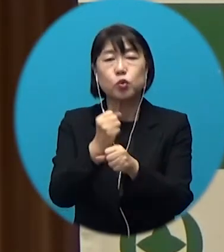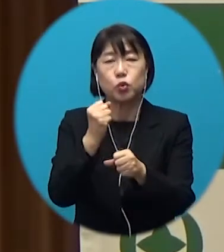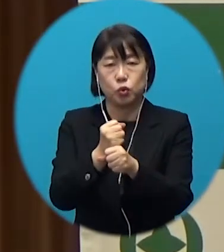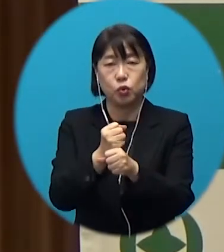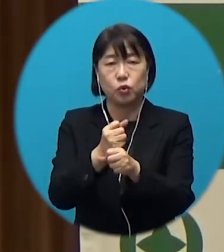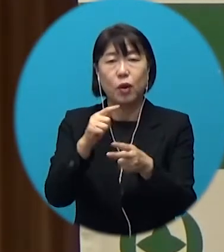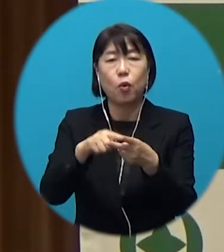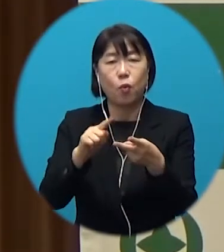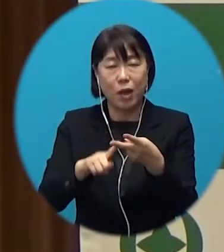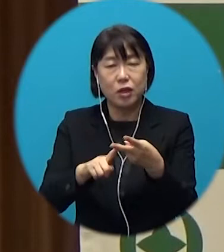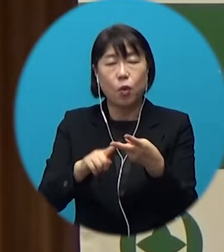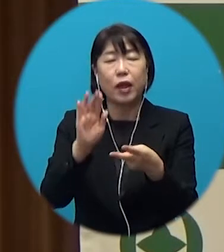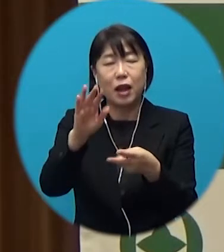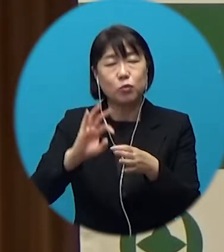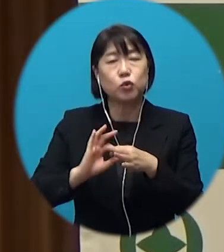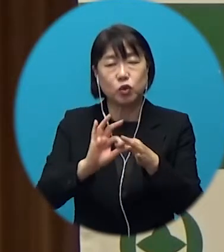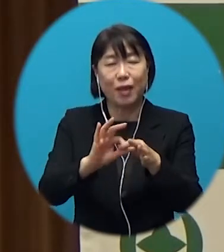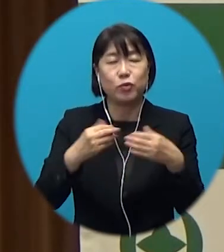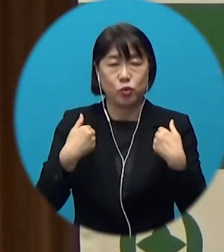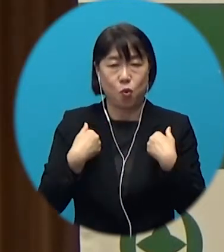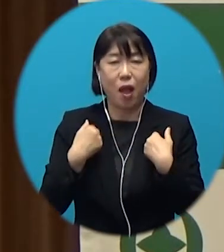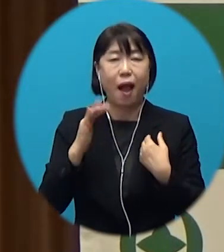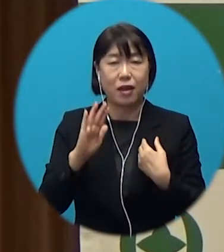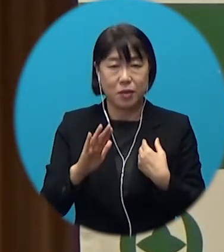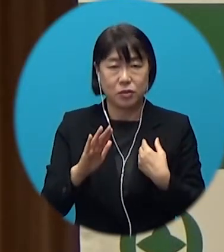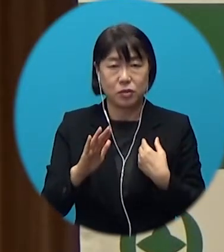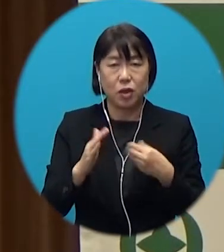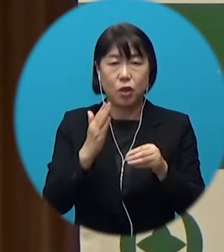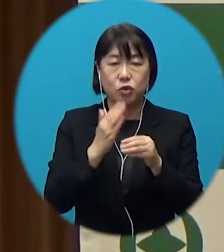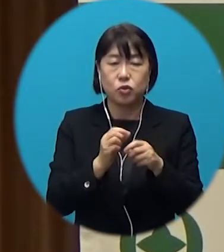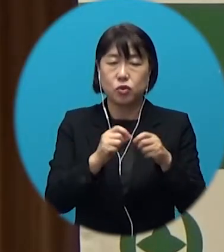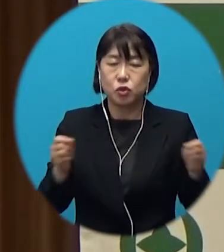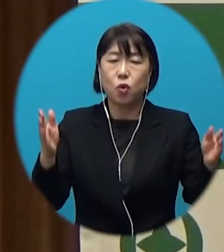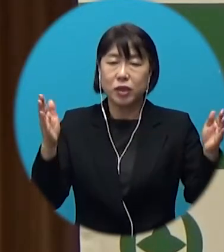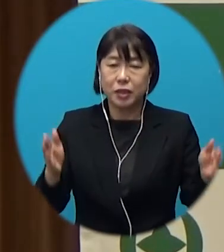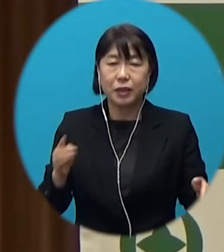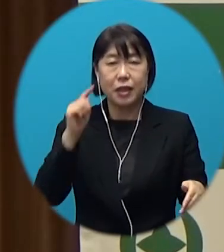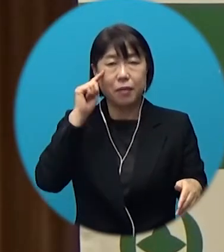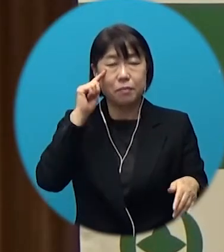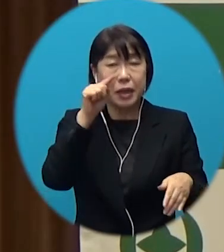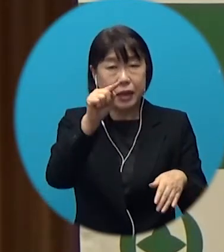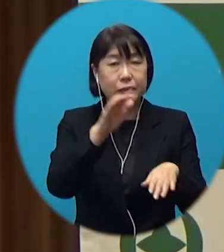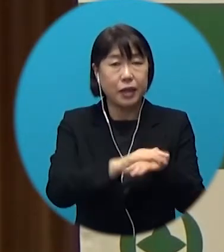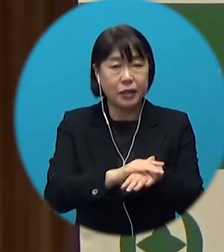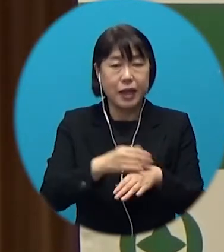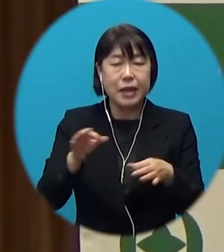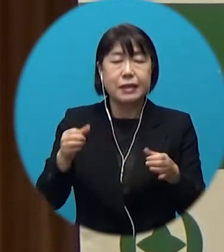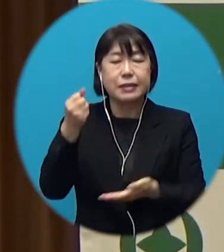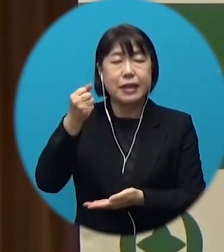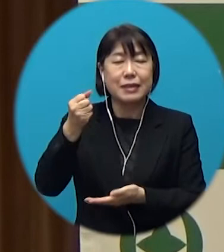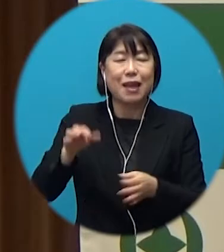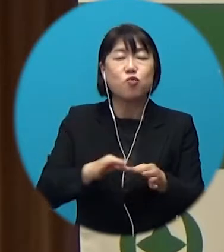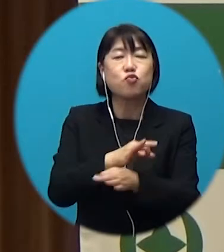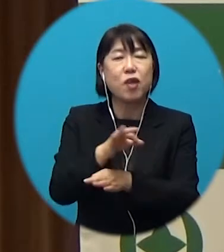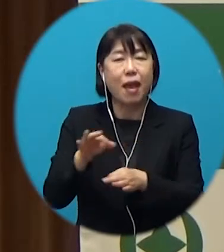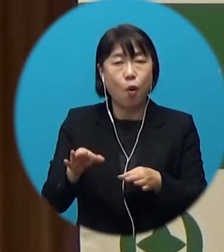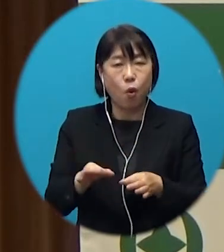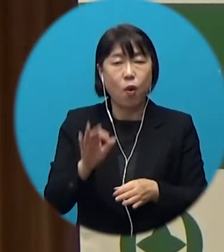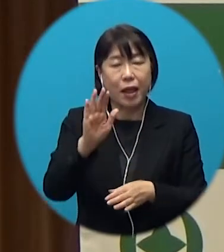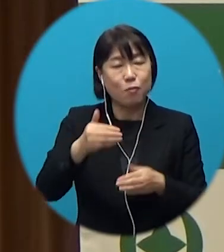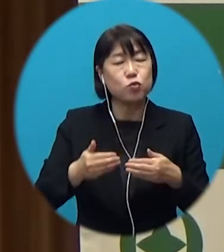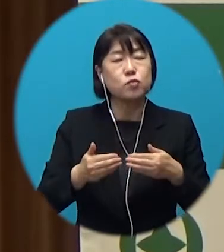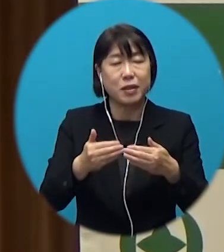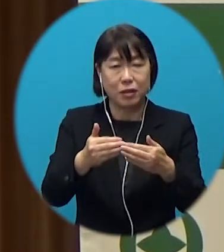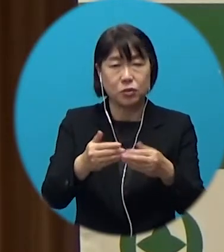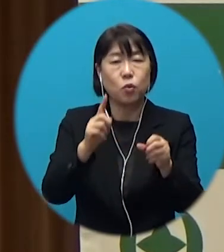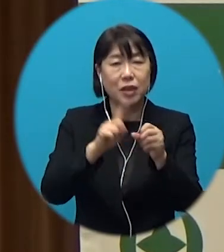も続けなければなりません。中長期的な視点を持ってですね、財政運営今後も進めていく